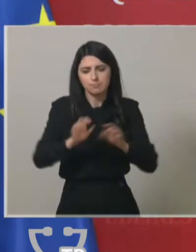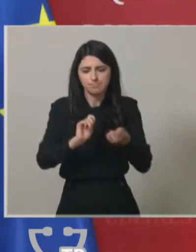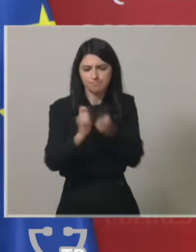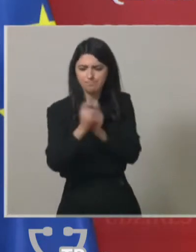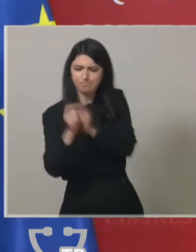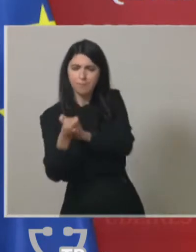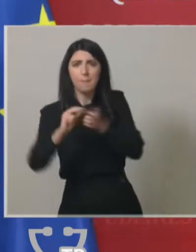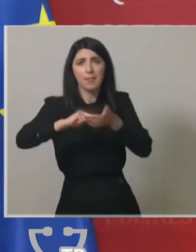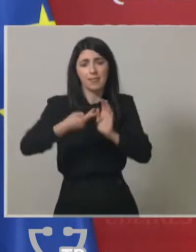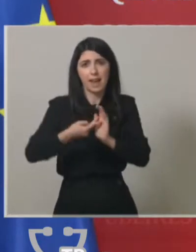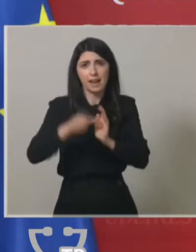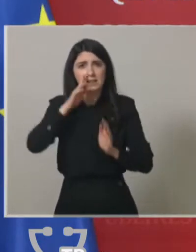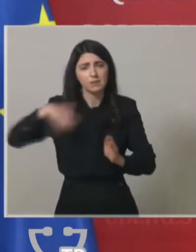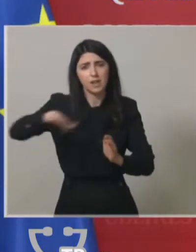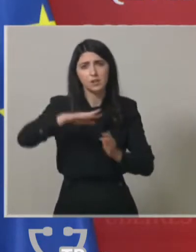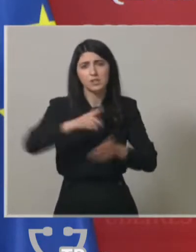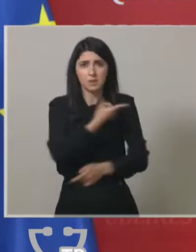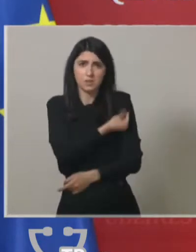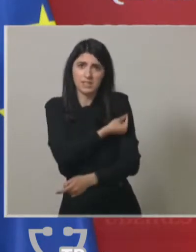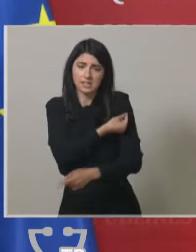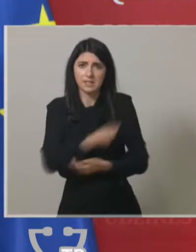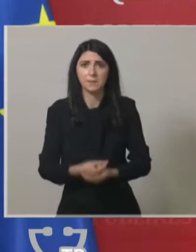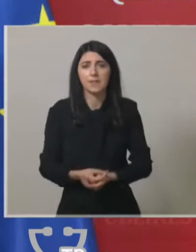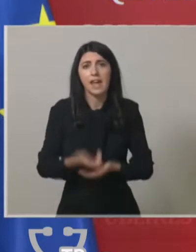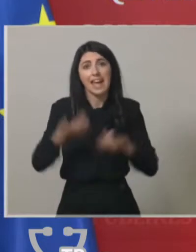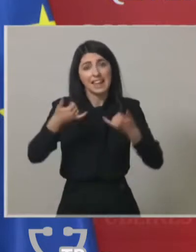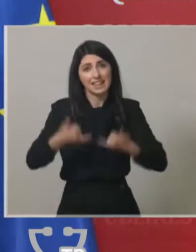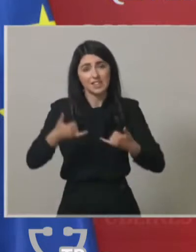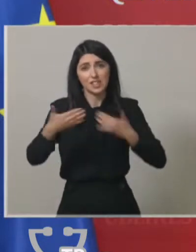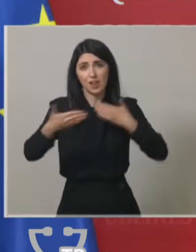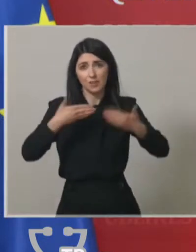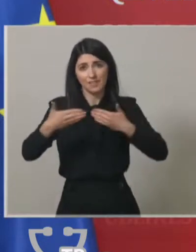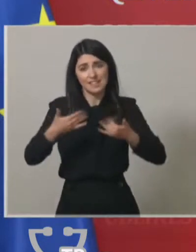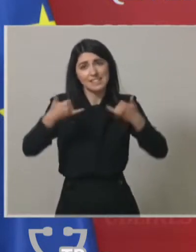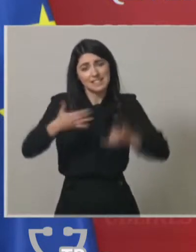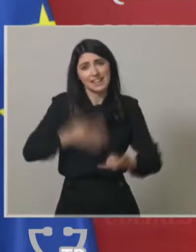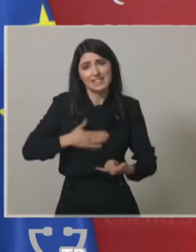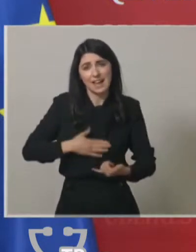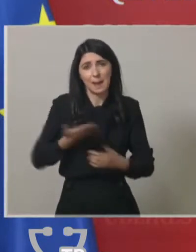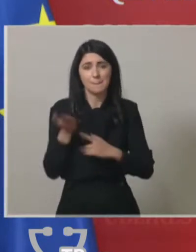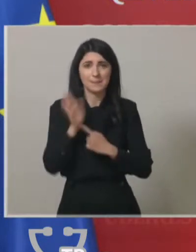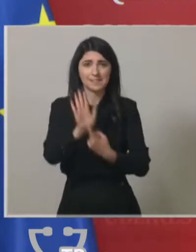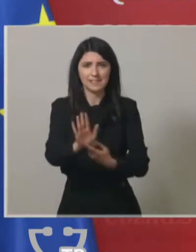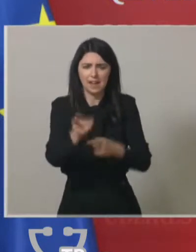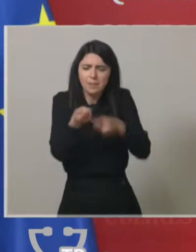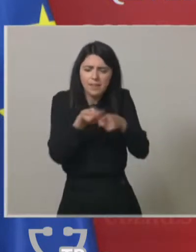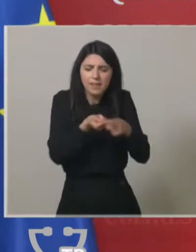план за имунизација и затоа на денешната конференција сакам да го презентирам